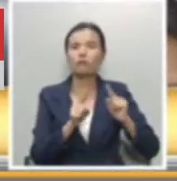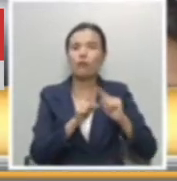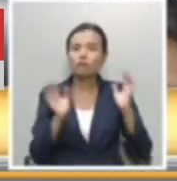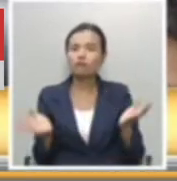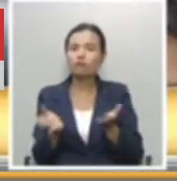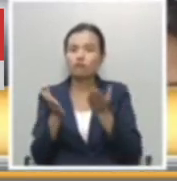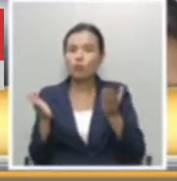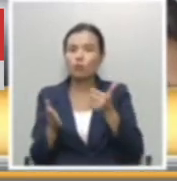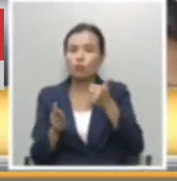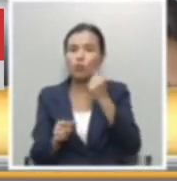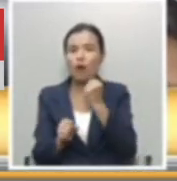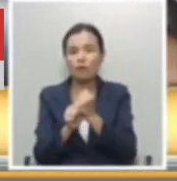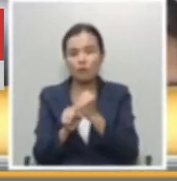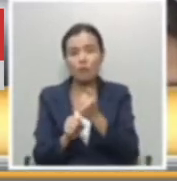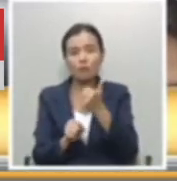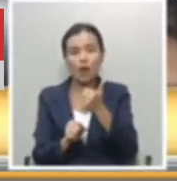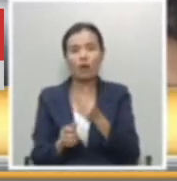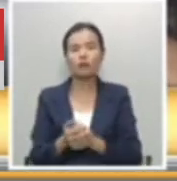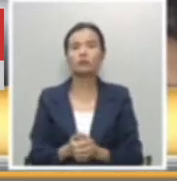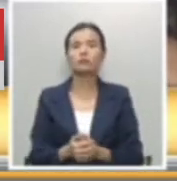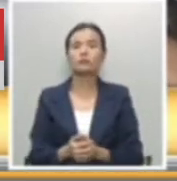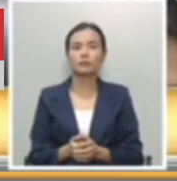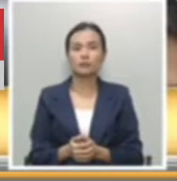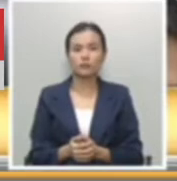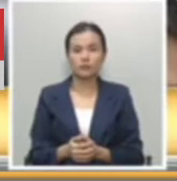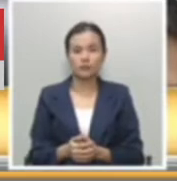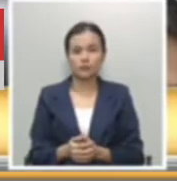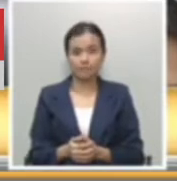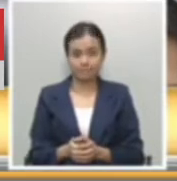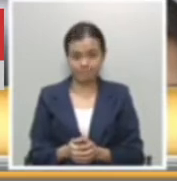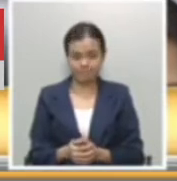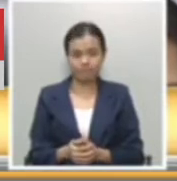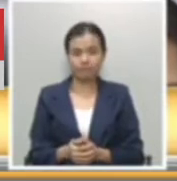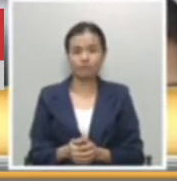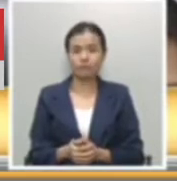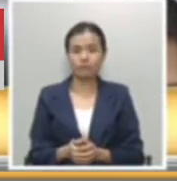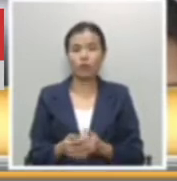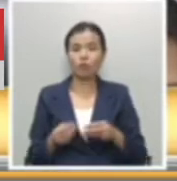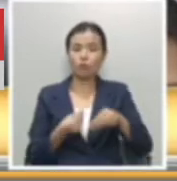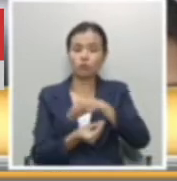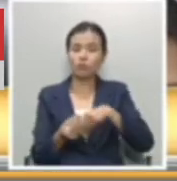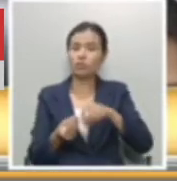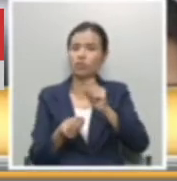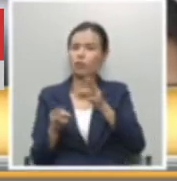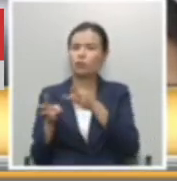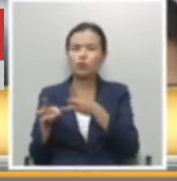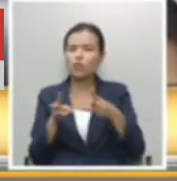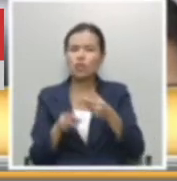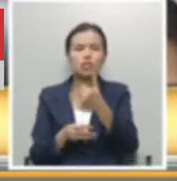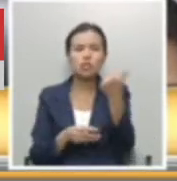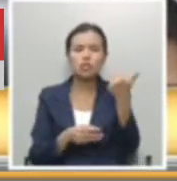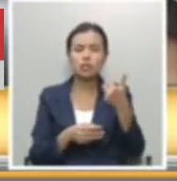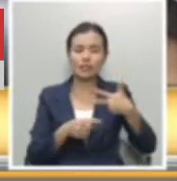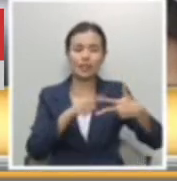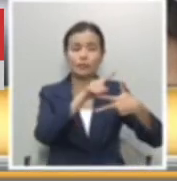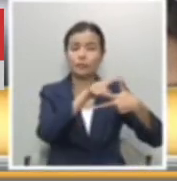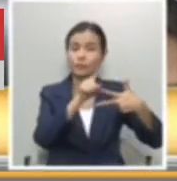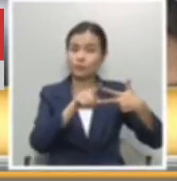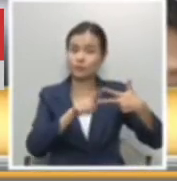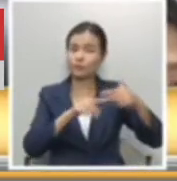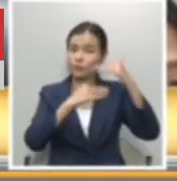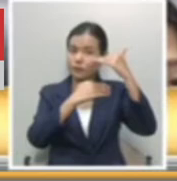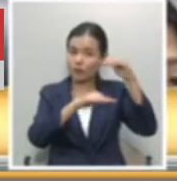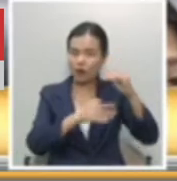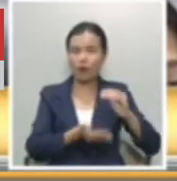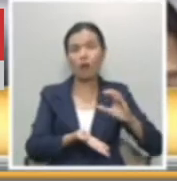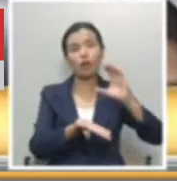ได้ทั้งนี้ครับเนื่องจากเครื่องยนต์ทางเศรษฐกิจตัวอื่นๆนะครับ3เครื่องยนต์จะเป็นเรื่องของการส่งออกก็ดีการล